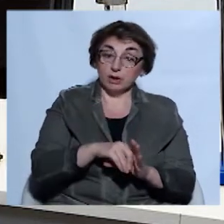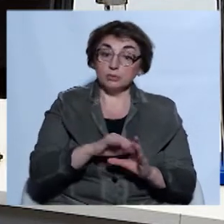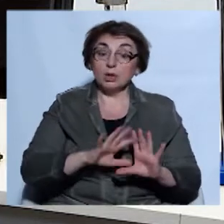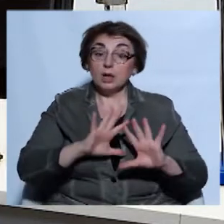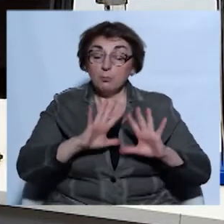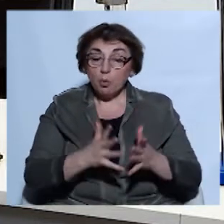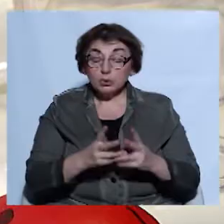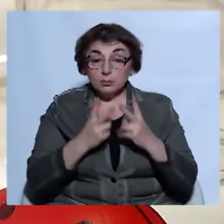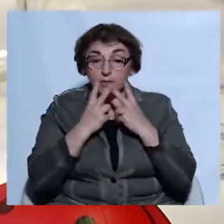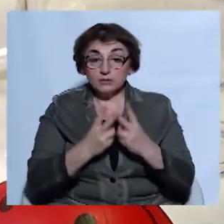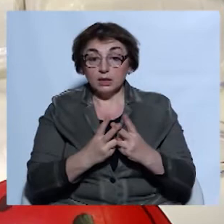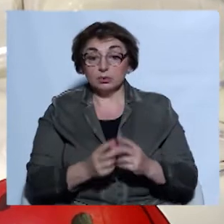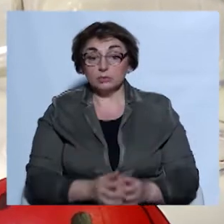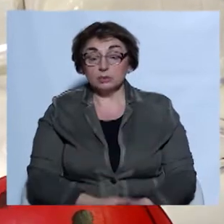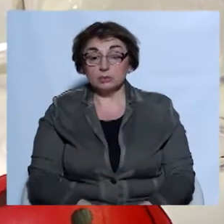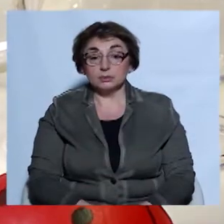მოხდება.